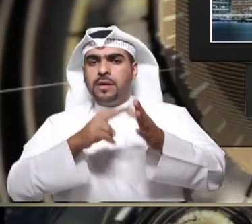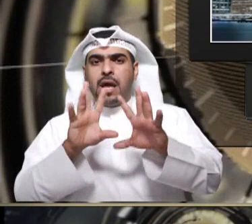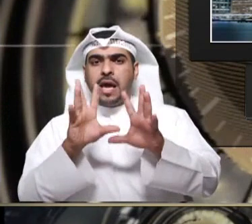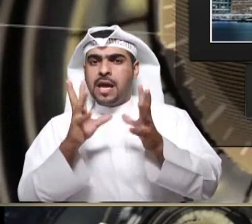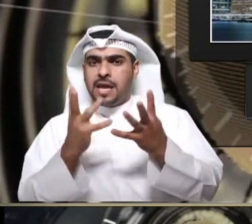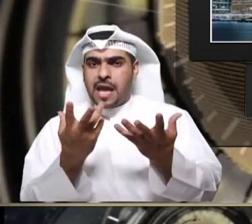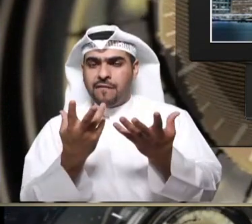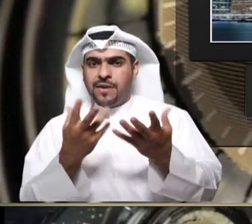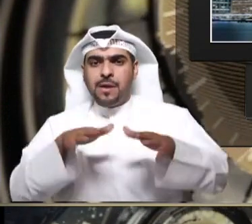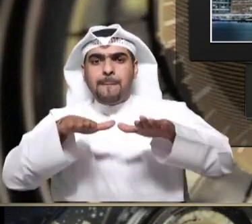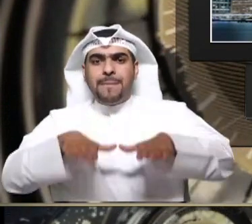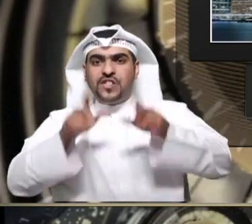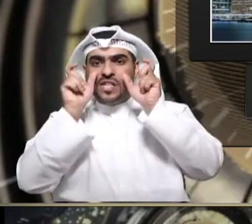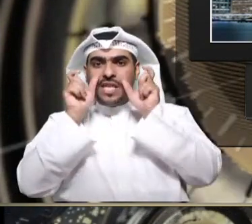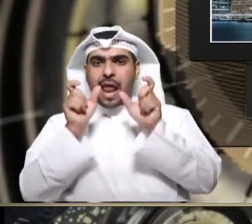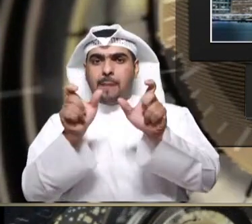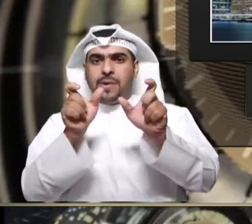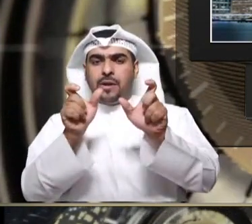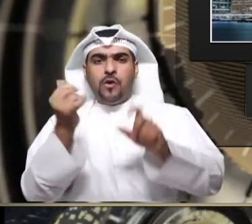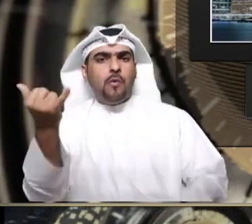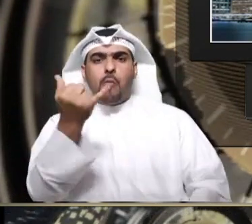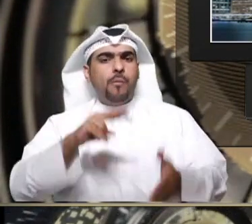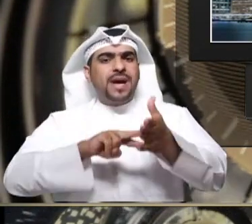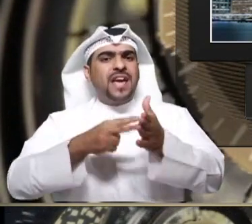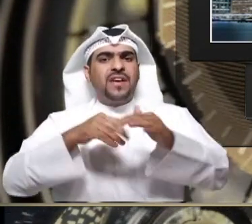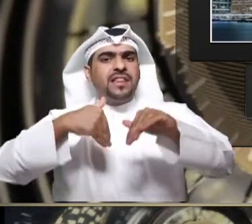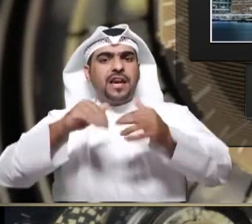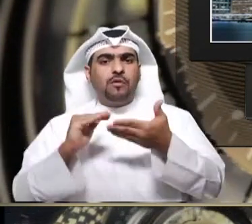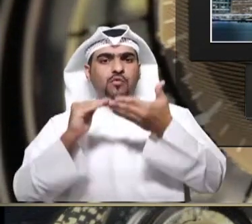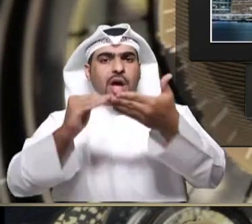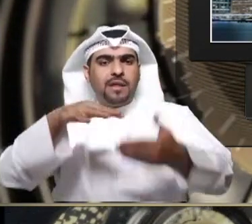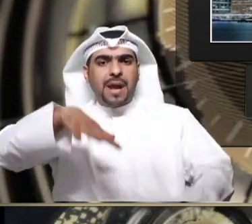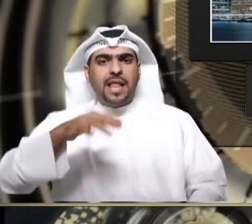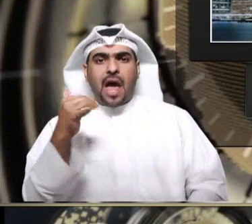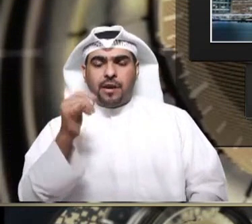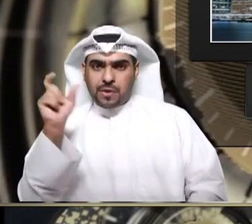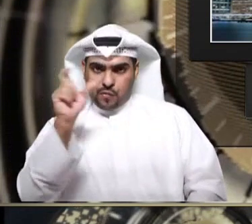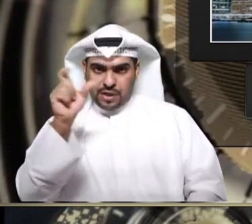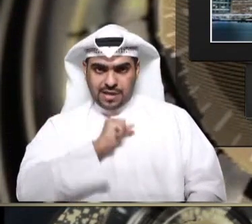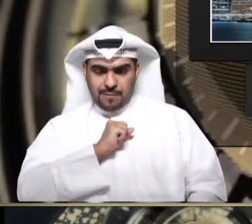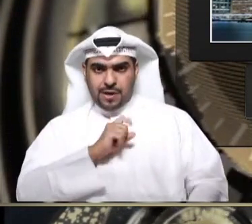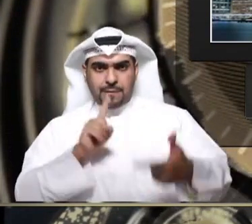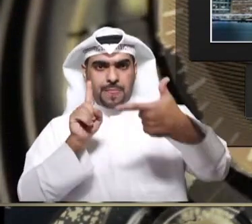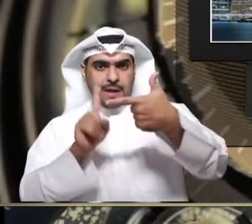جهاز مجلس الأمن، وكذلك الاجتماع الآخر عن الوسطية